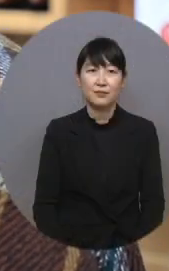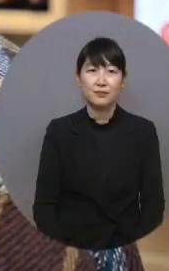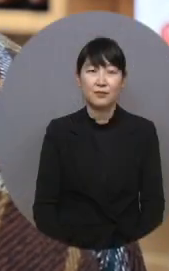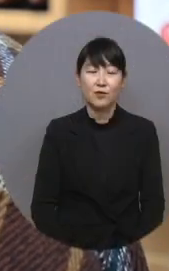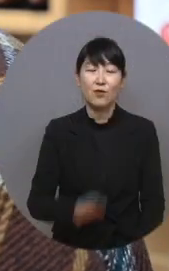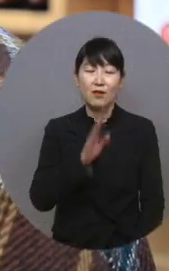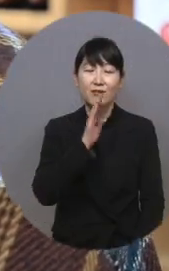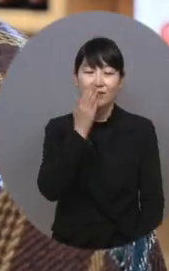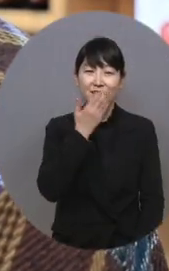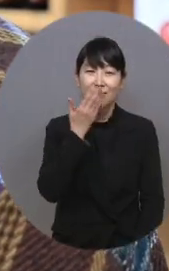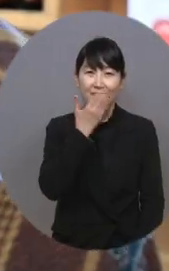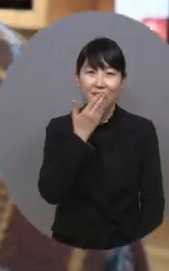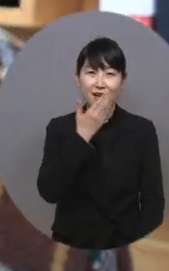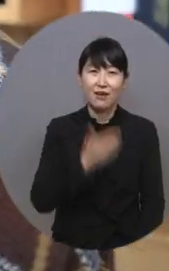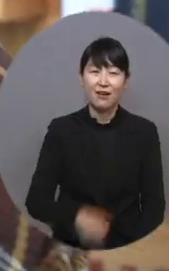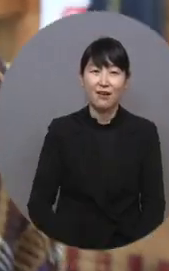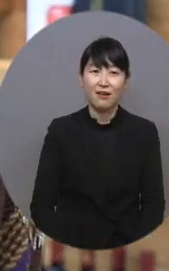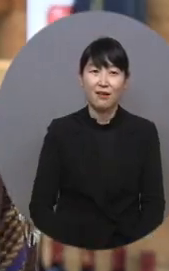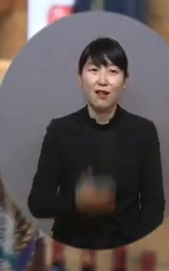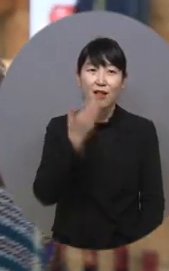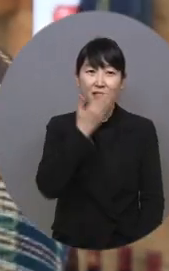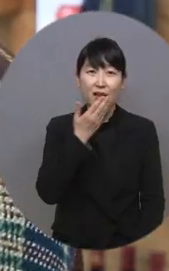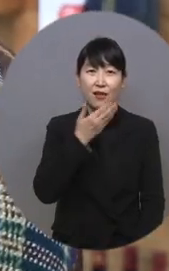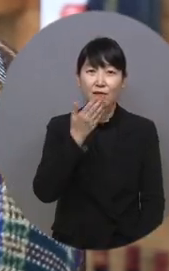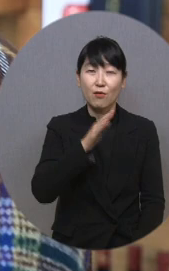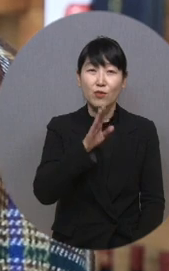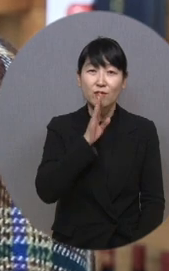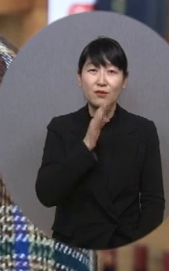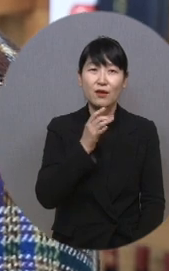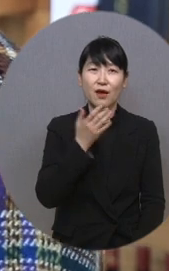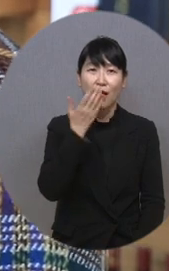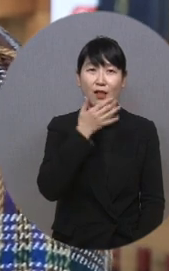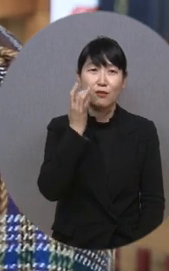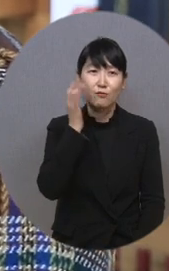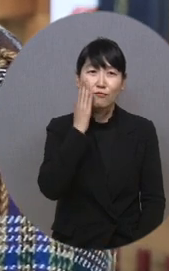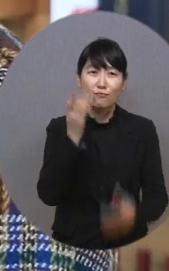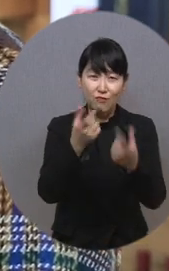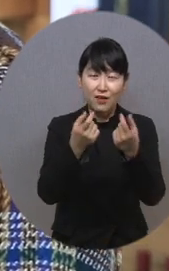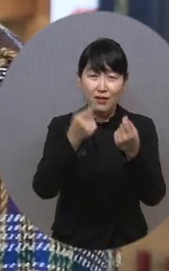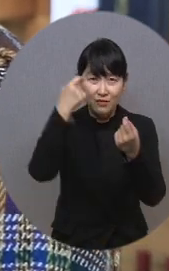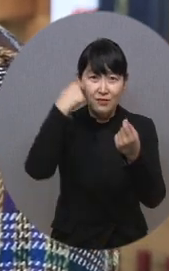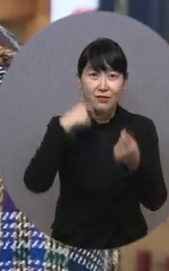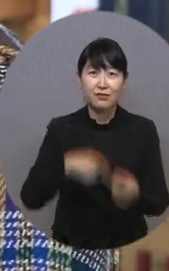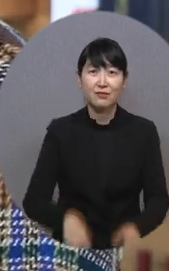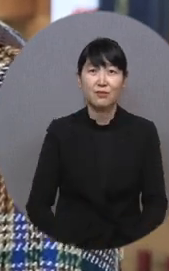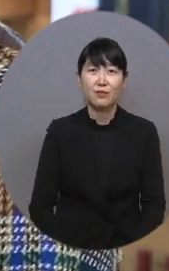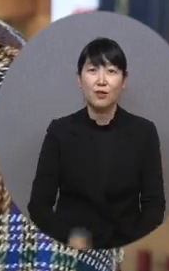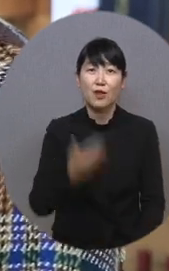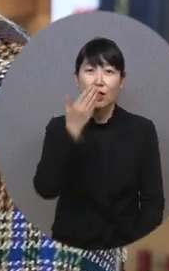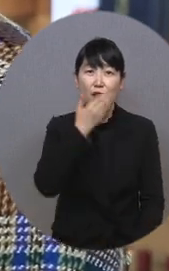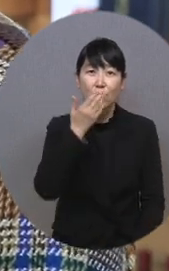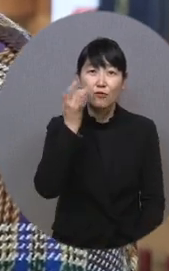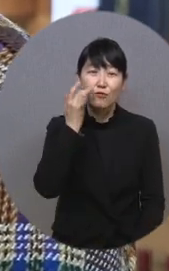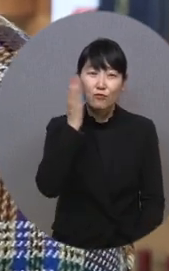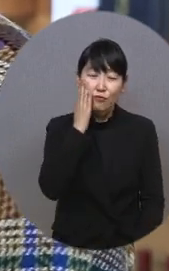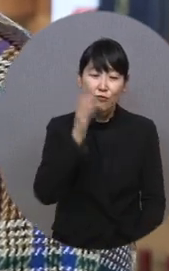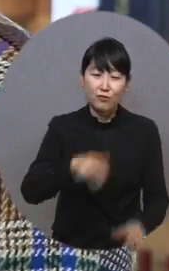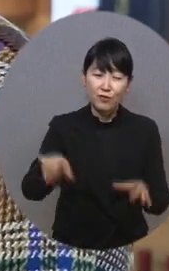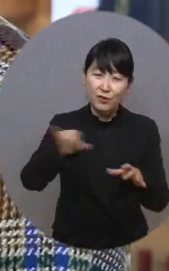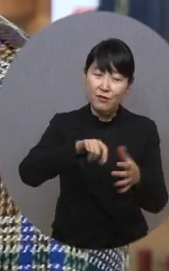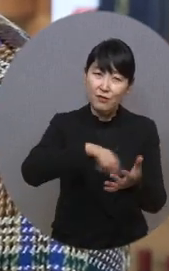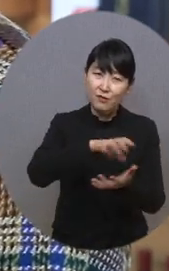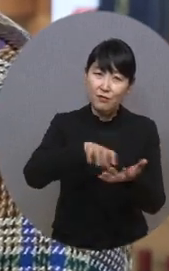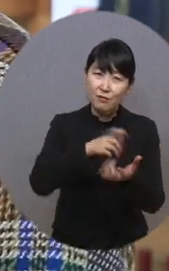굉장히 달아요. 예, 꿀 같습니다. 예, 꿀, 예, 맞아요. 꿀 같다는 느낌이 들어요. 약간 꿀을 탔나 싶을